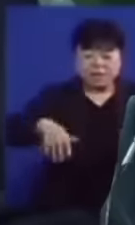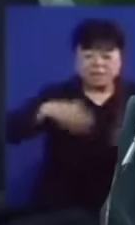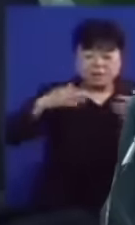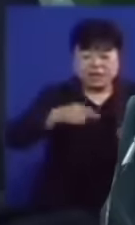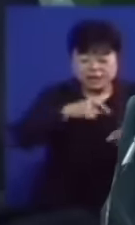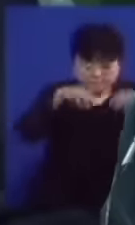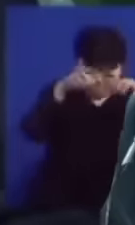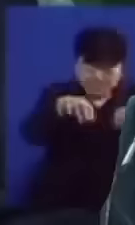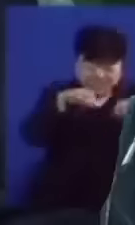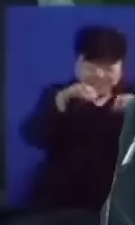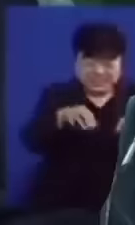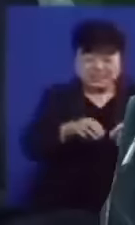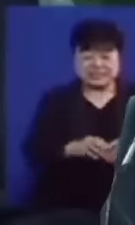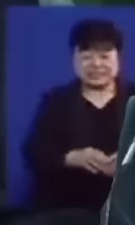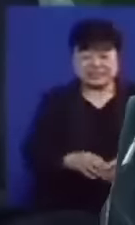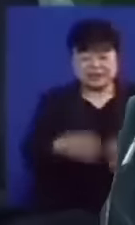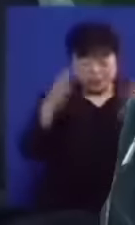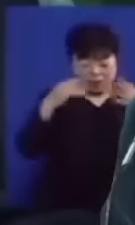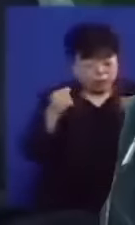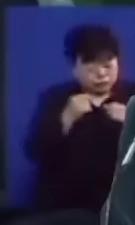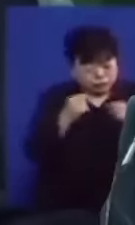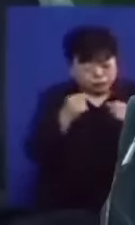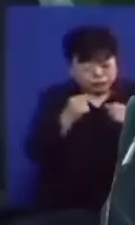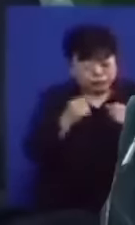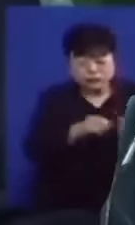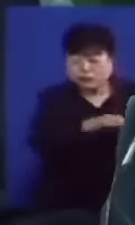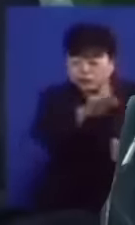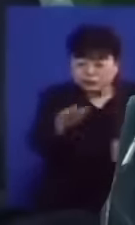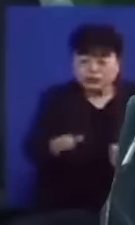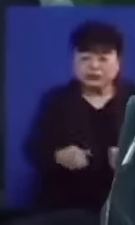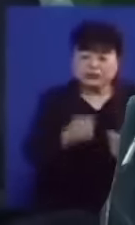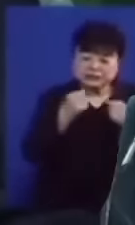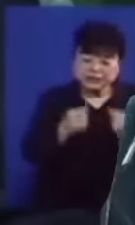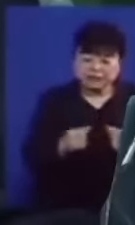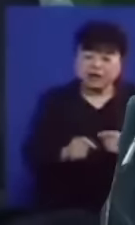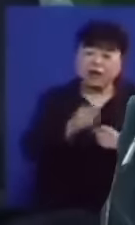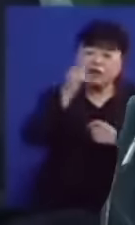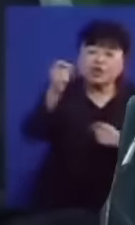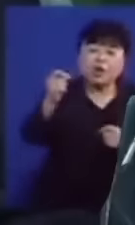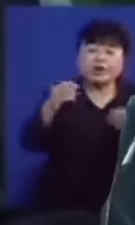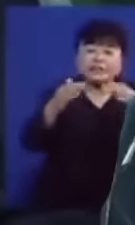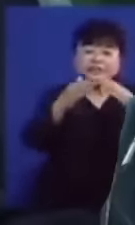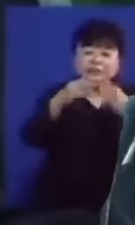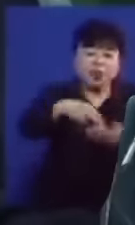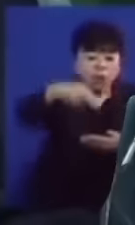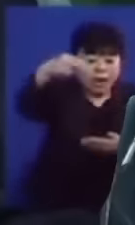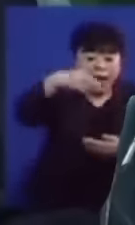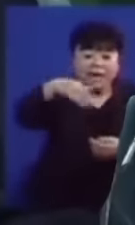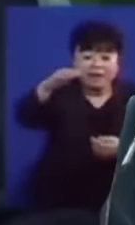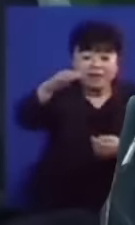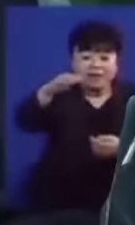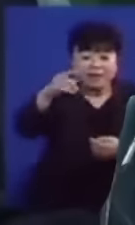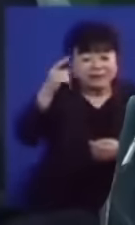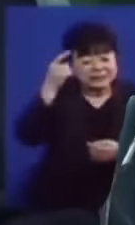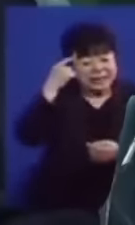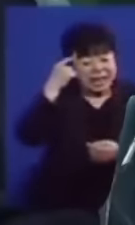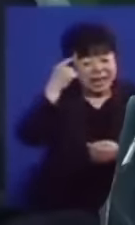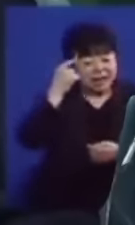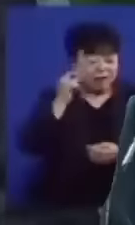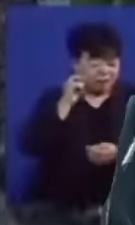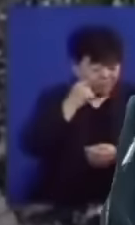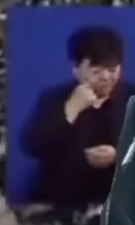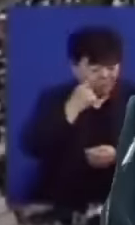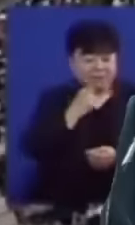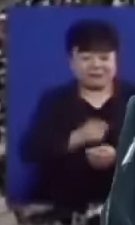비 세며 덥고 춥고 하는 곳에 사는 우리들이 영원한 주택으로 들어간다는 것 상상도 못할